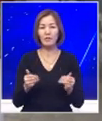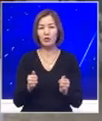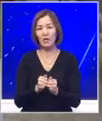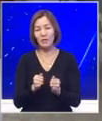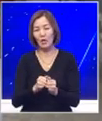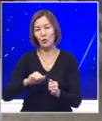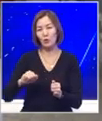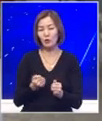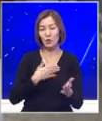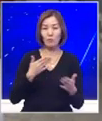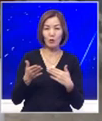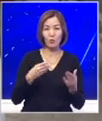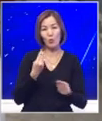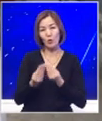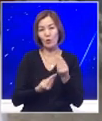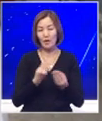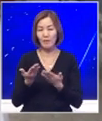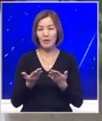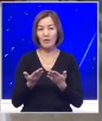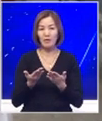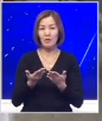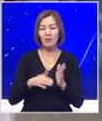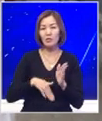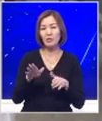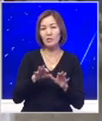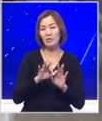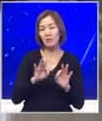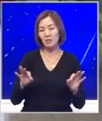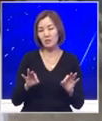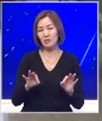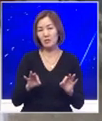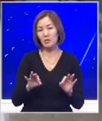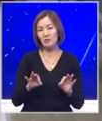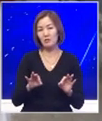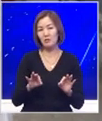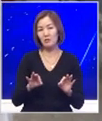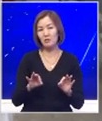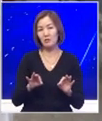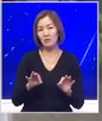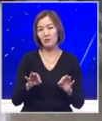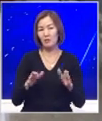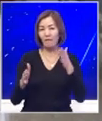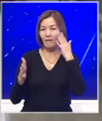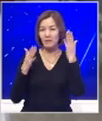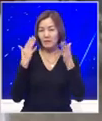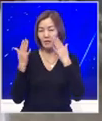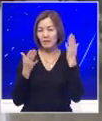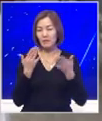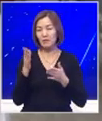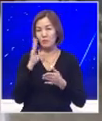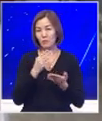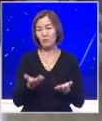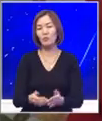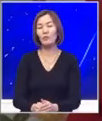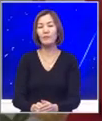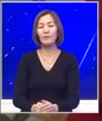құрбы құрдастарымен ойнап, ортаға бейімделіп, жақсы сондай қуанышпен келіп, жақсы қуанышты көңіл күймен үйлеріне қайтатынын атап